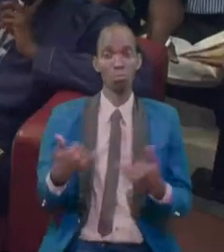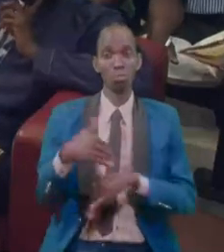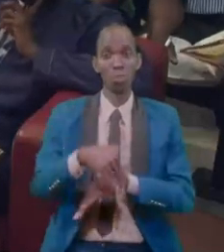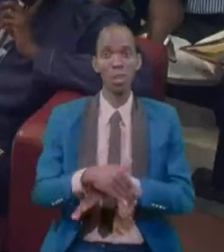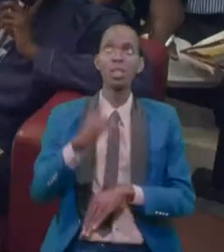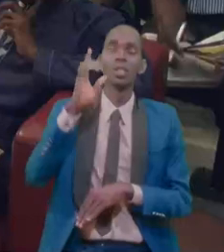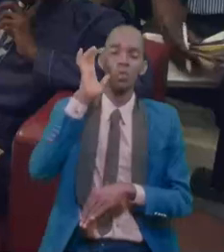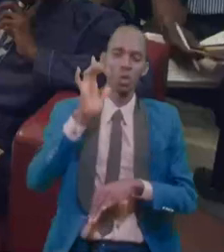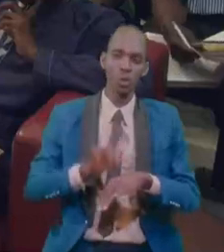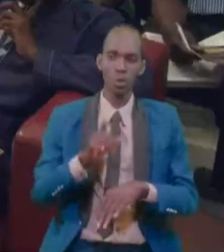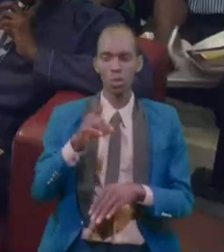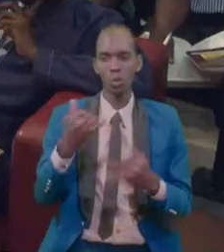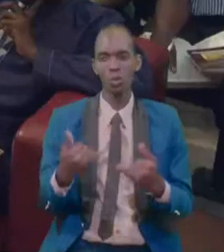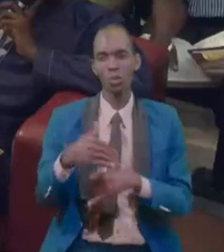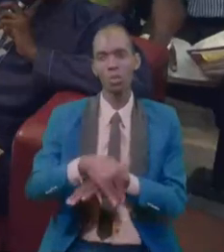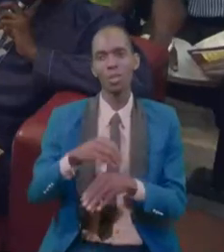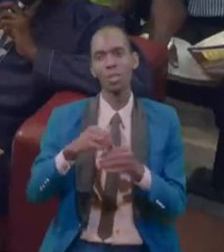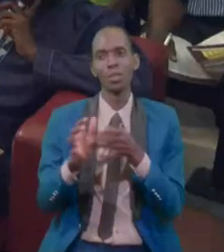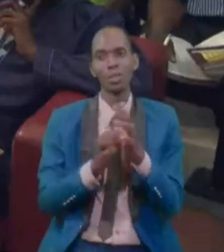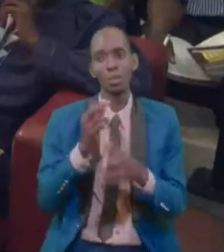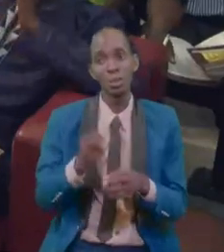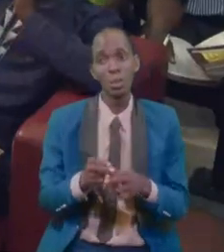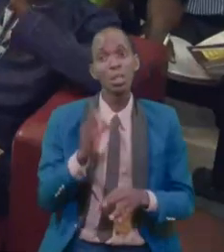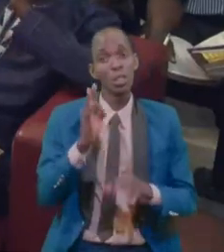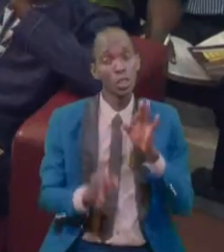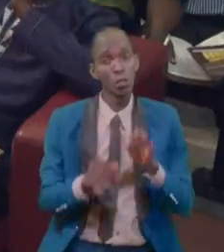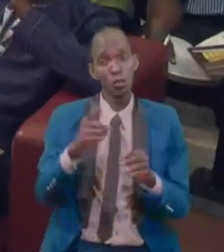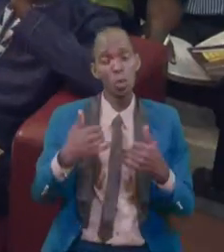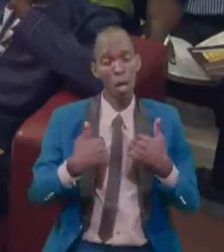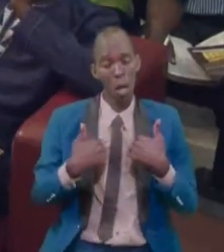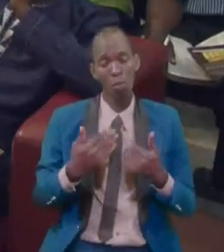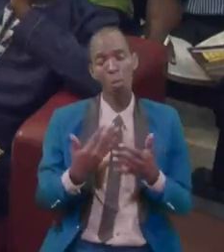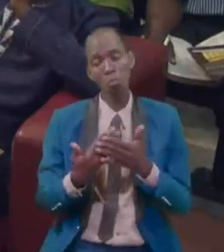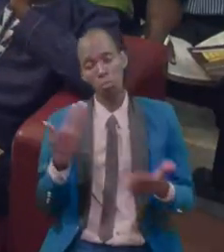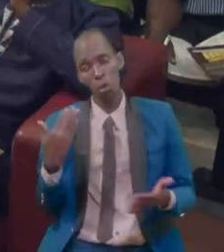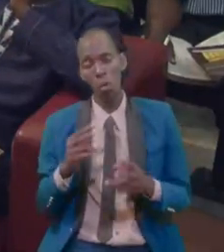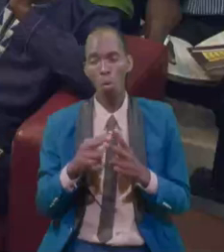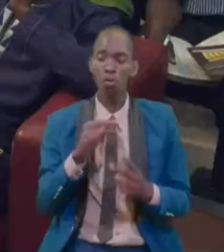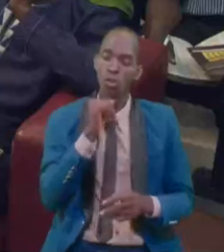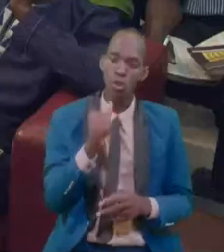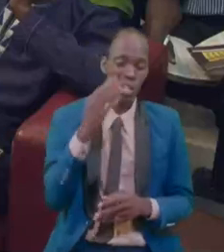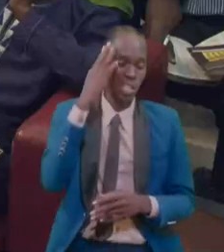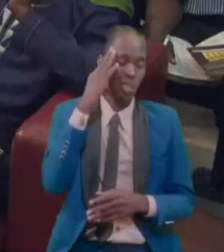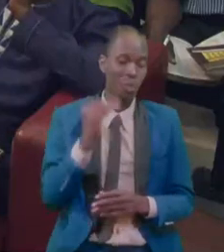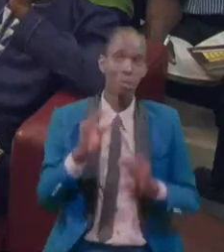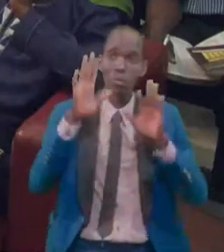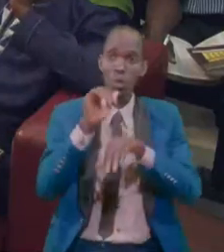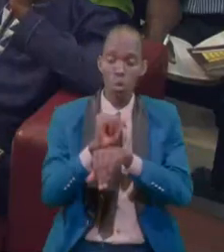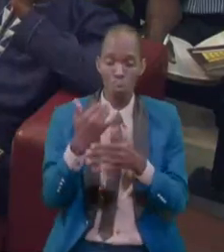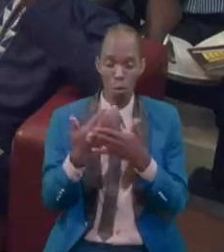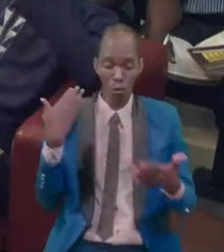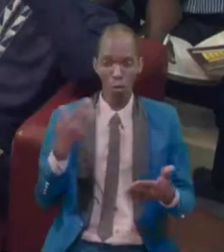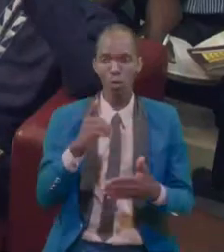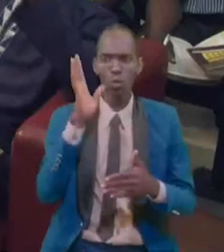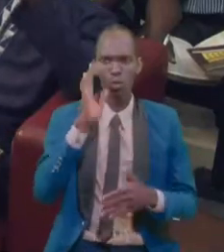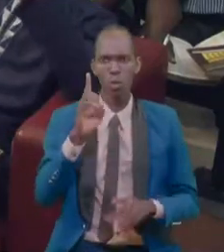Que quoi que vous ayez entendu parler de miracles, que vous ayez vu des miracles, ce soir vous direz, ceci c'est du